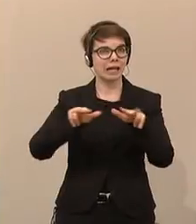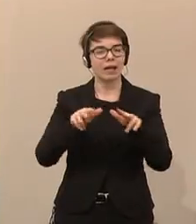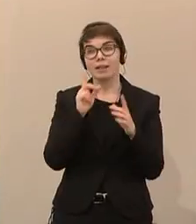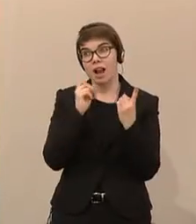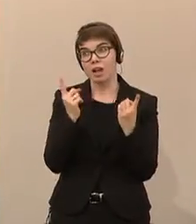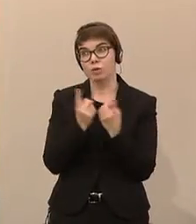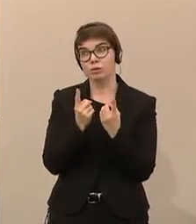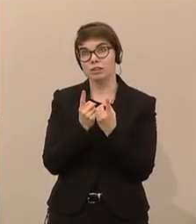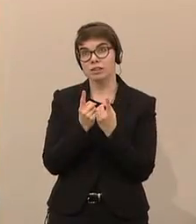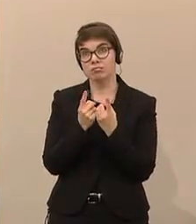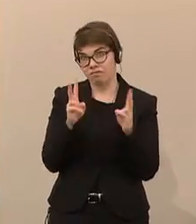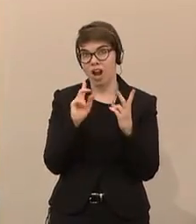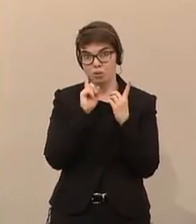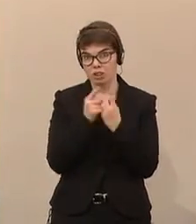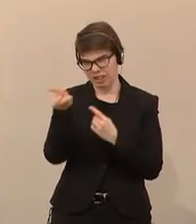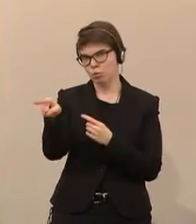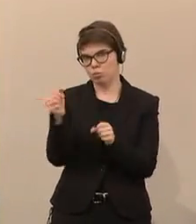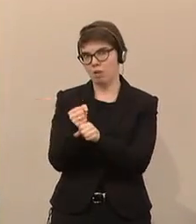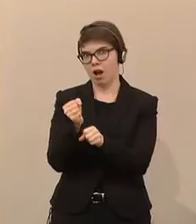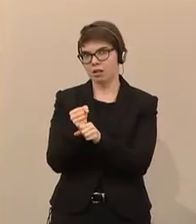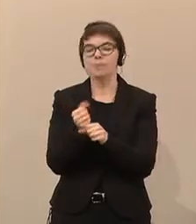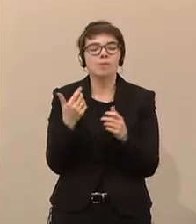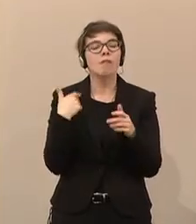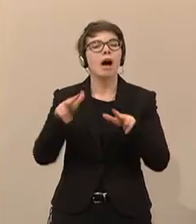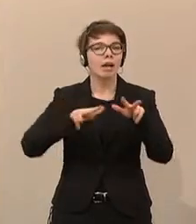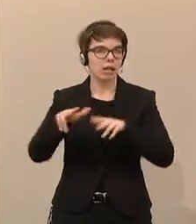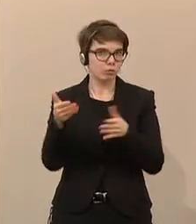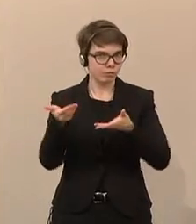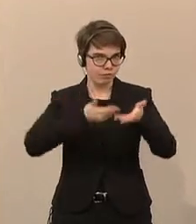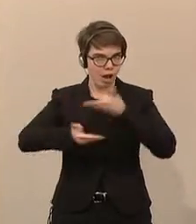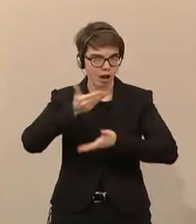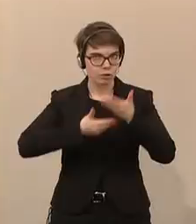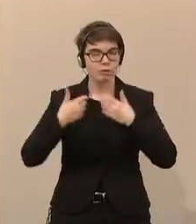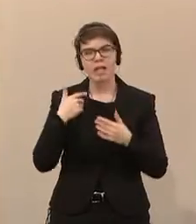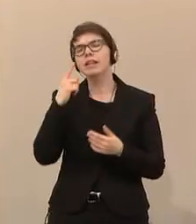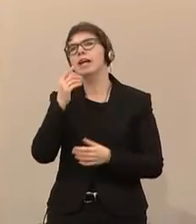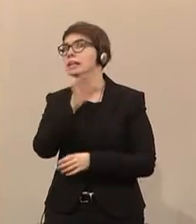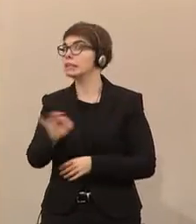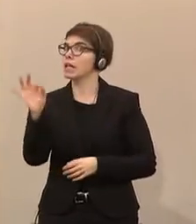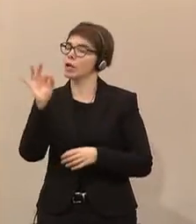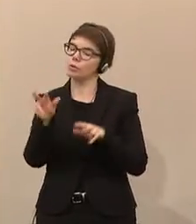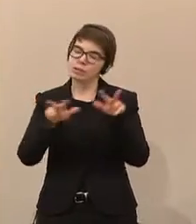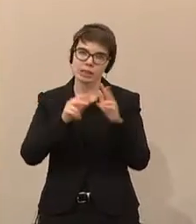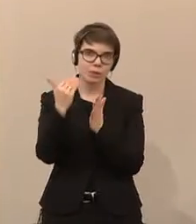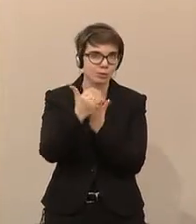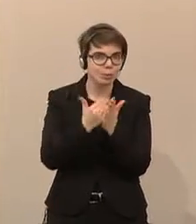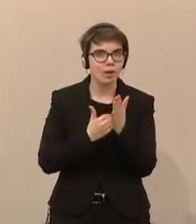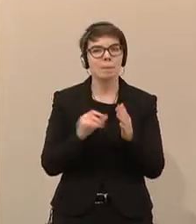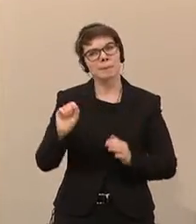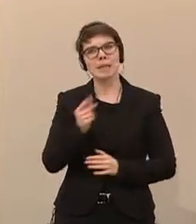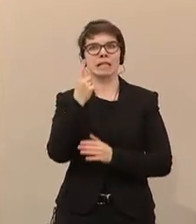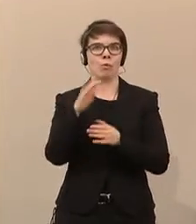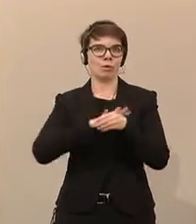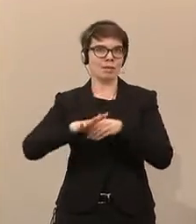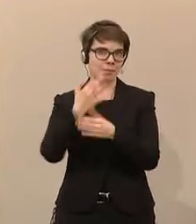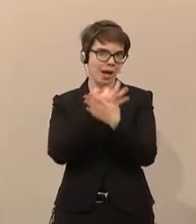lustig ist das, was Sie da machen, die Regierungsverhandlungen gehabt. Haben, glaube ich, ein sehr gutes Regierungsprogramm, vor allem auch im Bereich Bildung, zustande